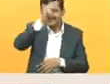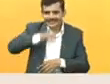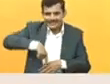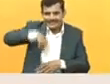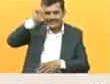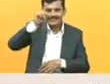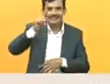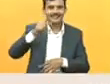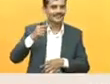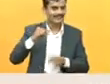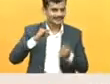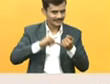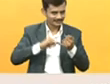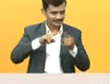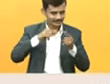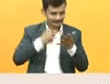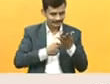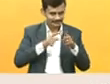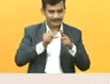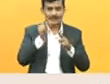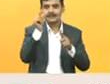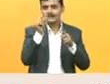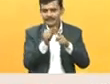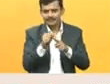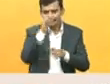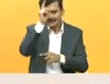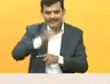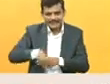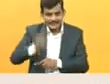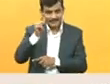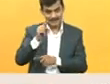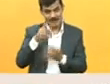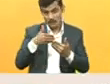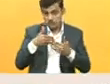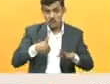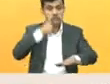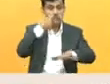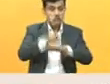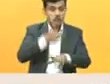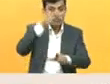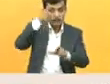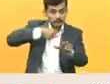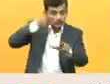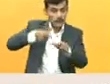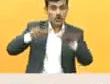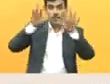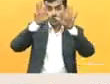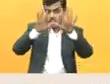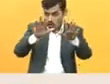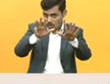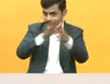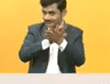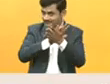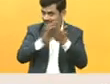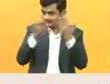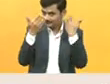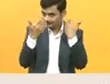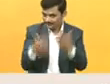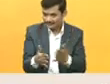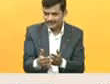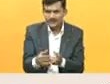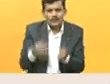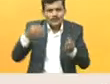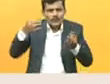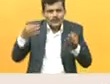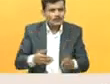हैं। हमारे देश में जितने स्टार्टअप्स 9 साल में बने हैं, उनमें से आधे से